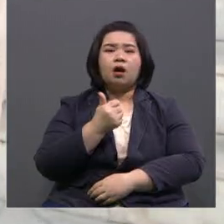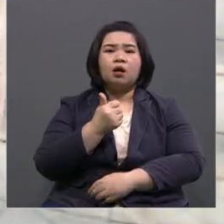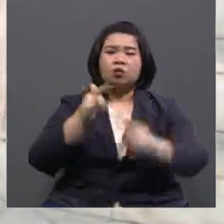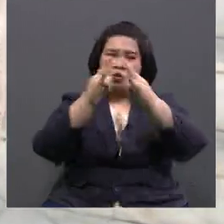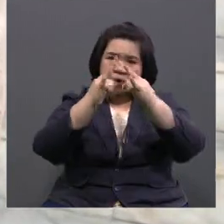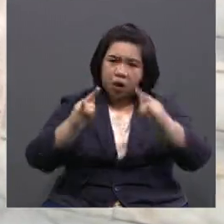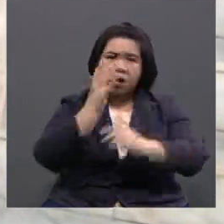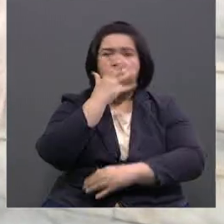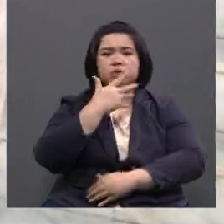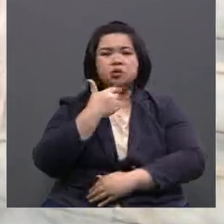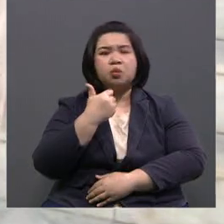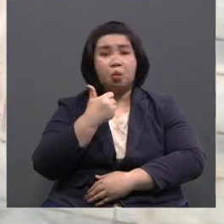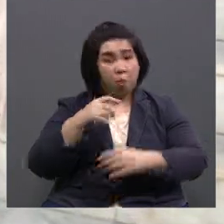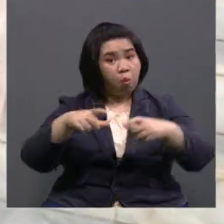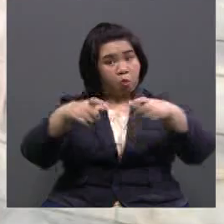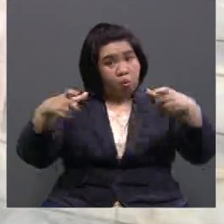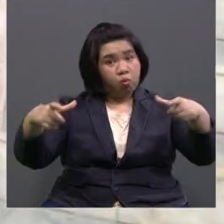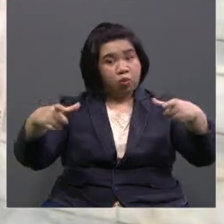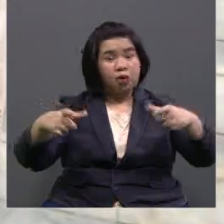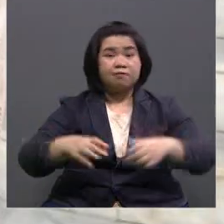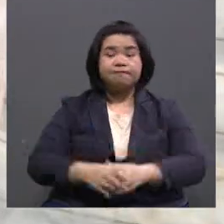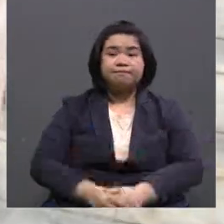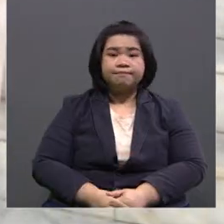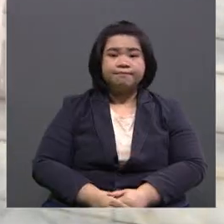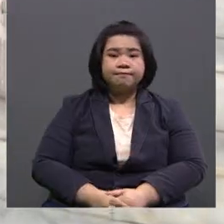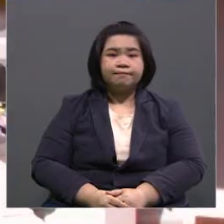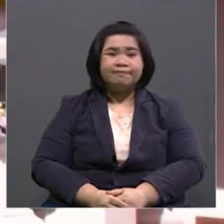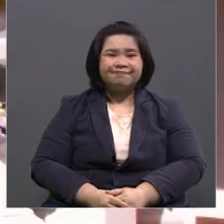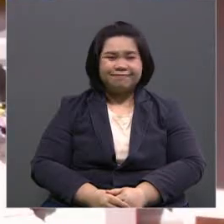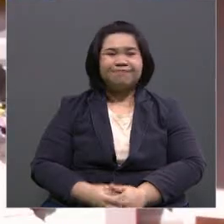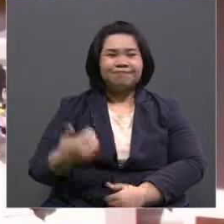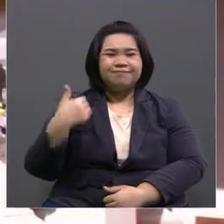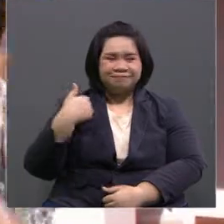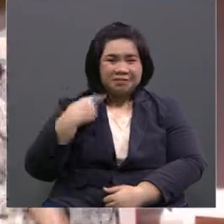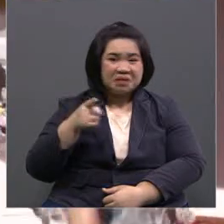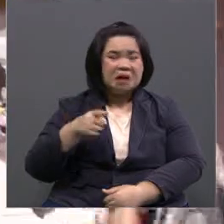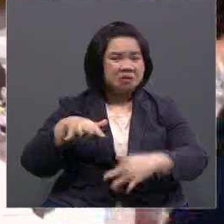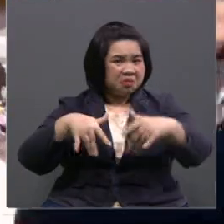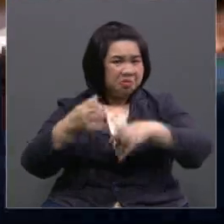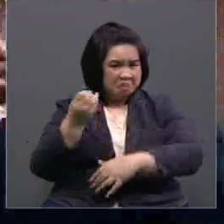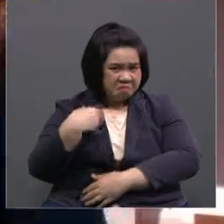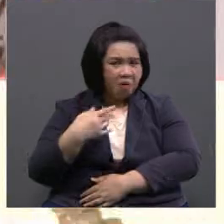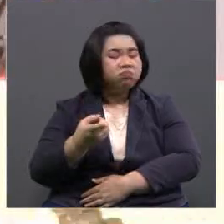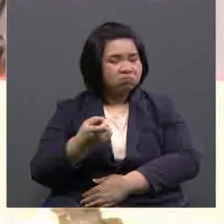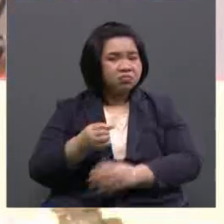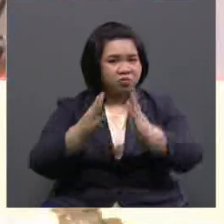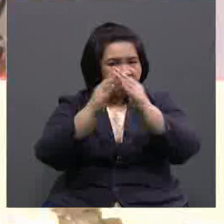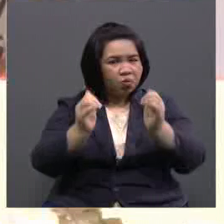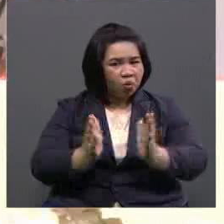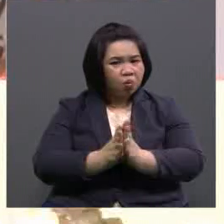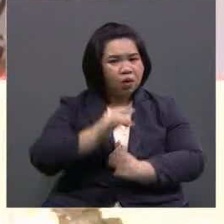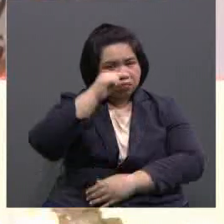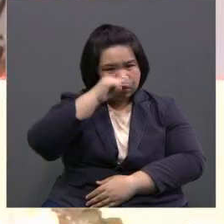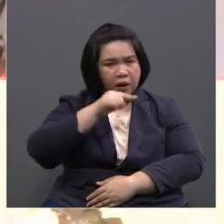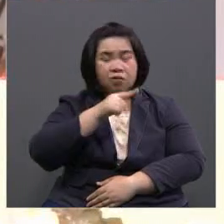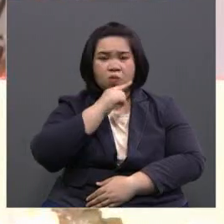คะแล้วก็แบบใหญ่มากนะคะ เนี่ยแหละค่ะก็เป็นอีกหนึ่งเสียงที่บอกเลยนะคะว ่ าวัดวาอารามของ